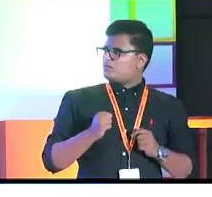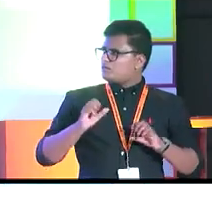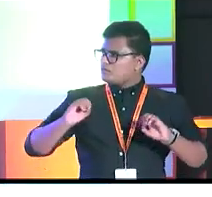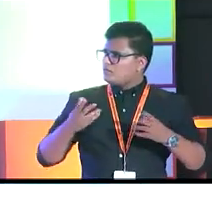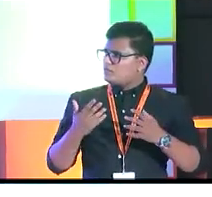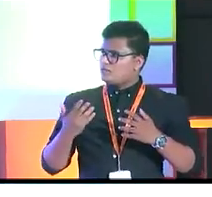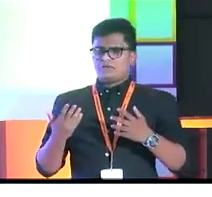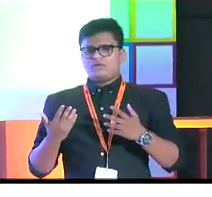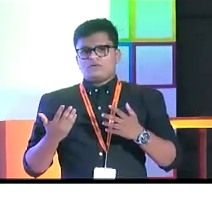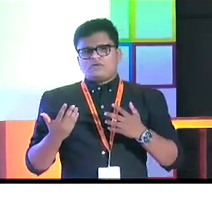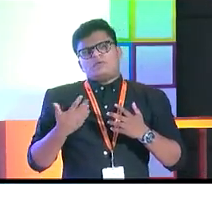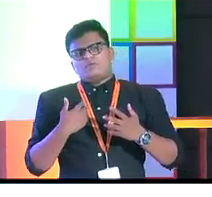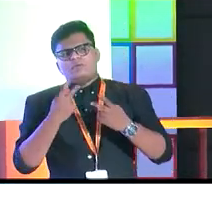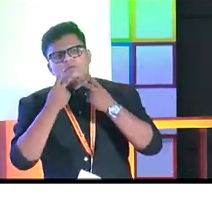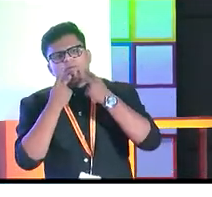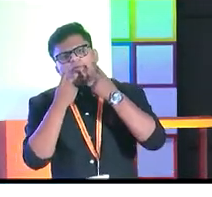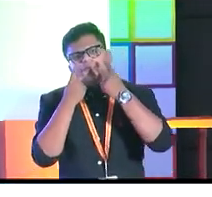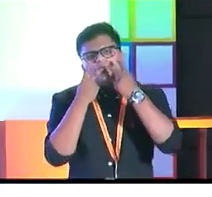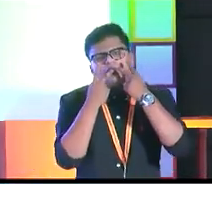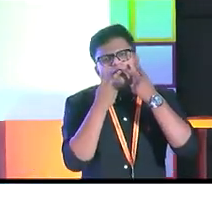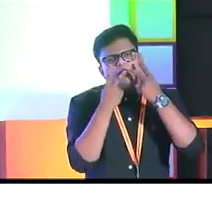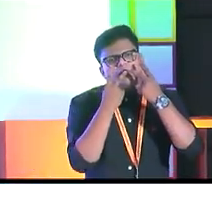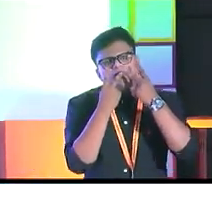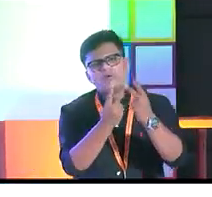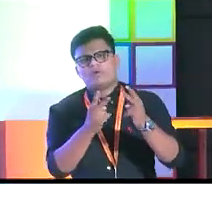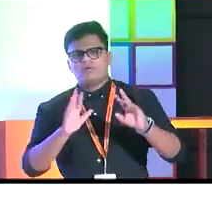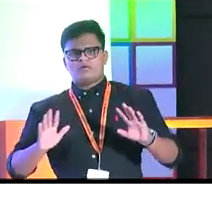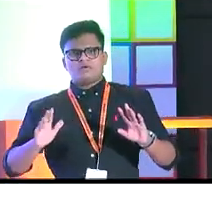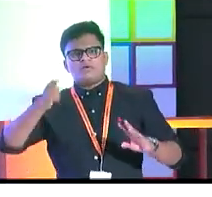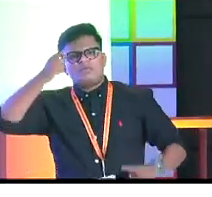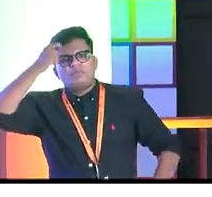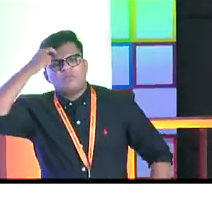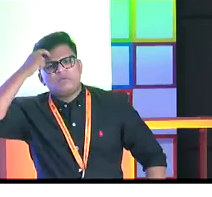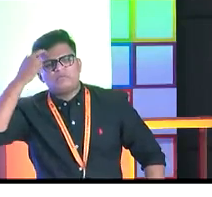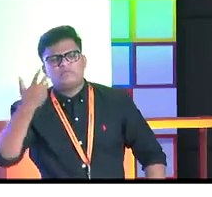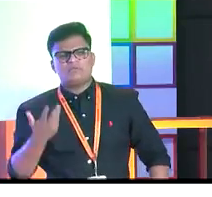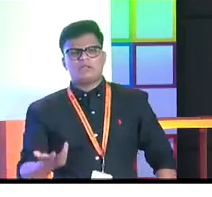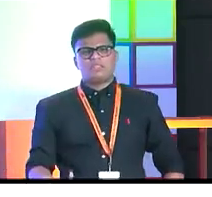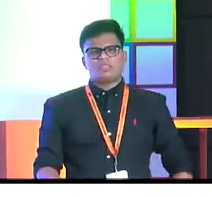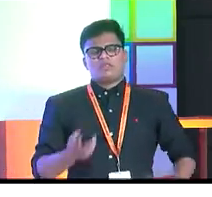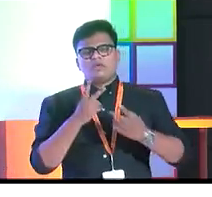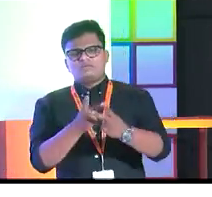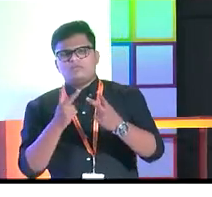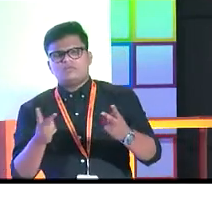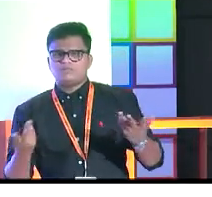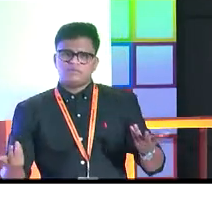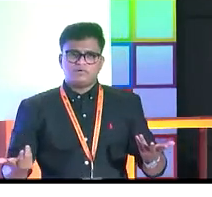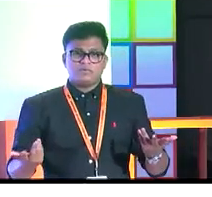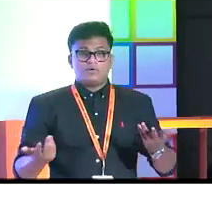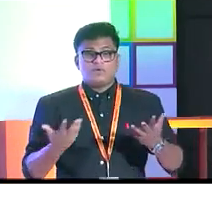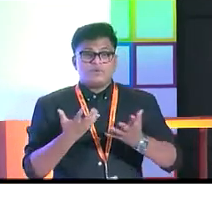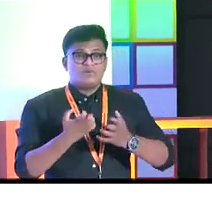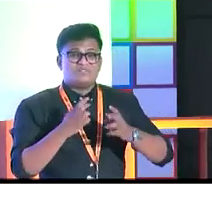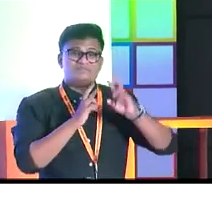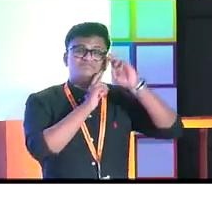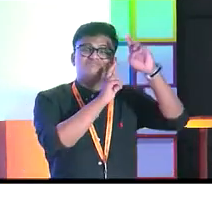सिर्फ दुख देखते हैं गरीबी देखते हैं प्रॉब्लम्स देखते हैं और आप उस सब के बीच में होपफुल